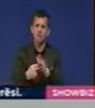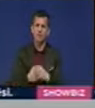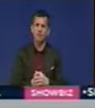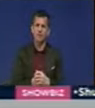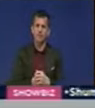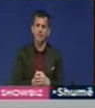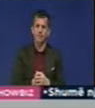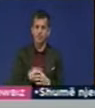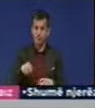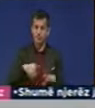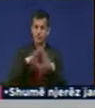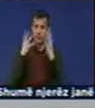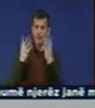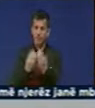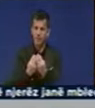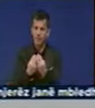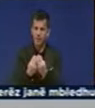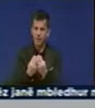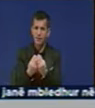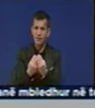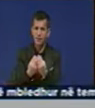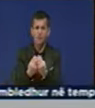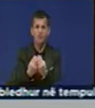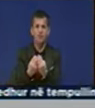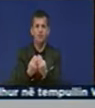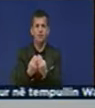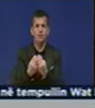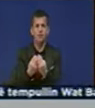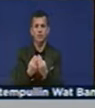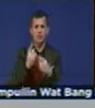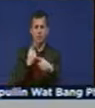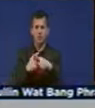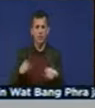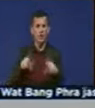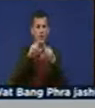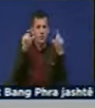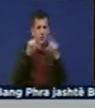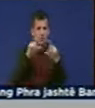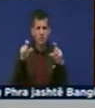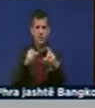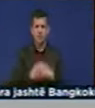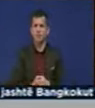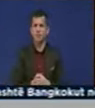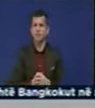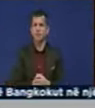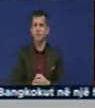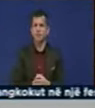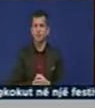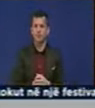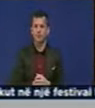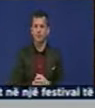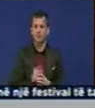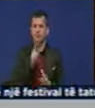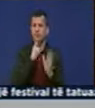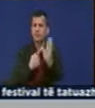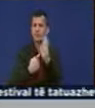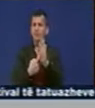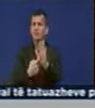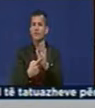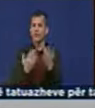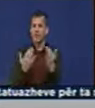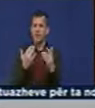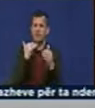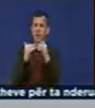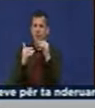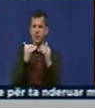të gjitha mekanizmat të përfshirjes dhe institucionet. Në këtë drejtim, na shërben shembulli kuotave të